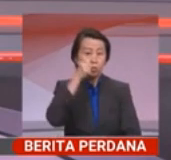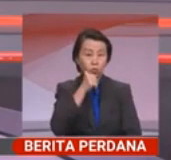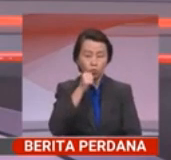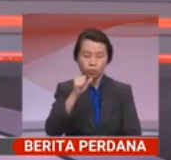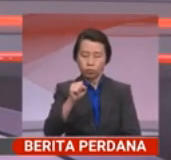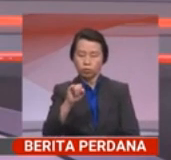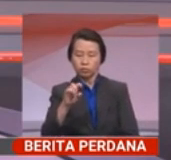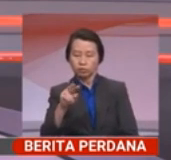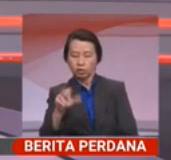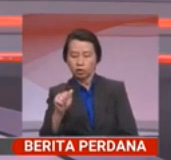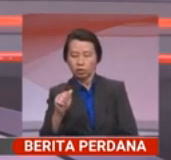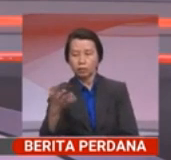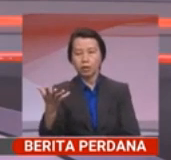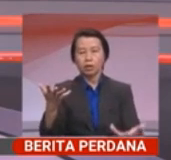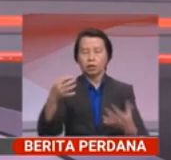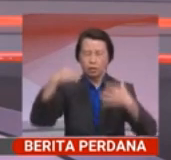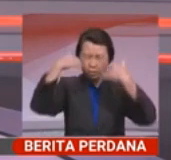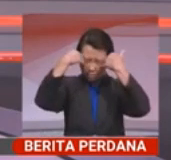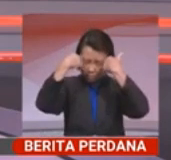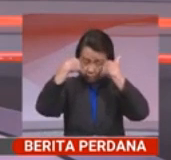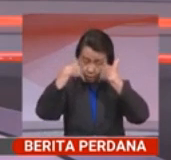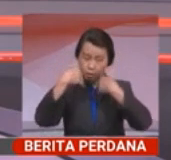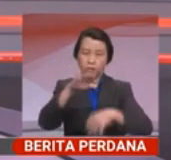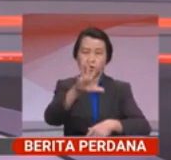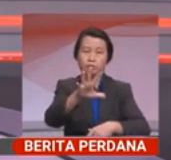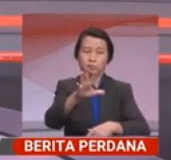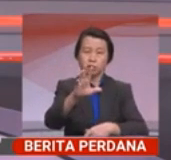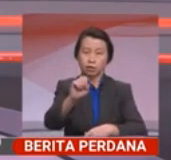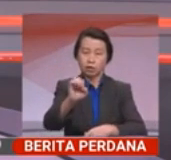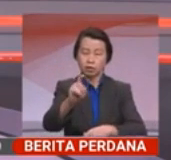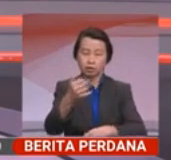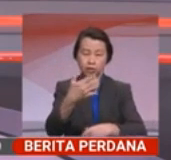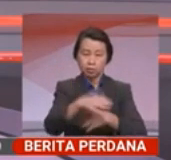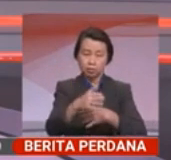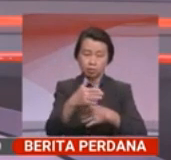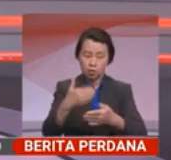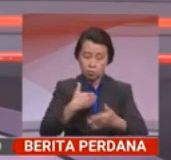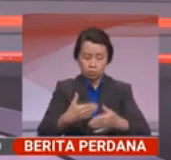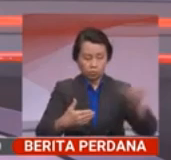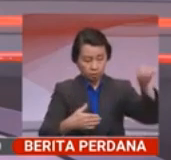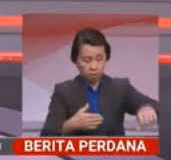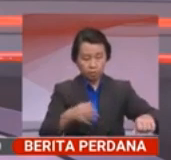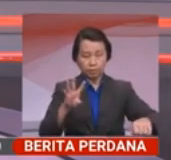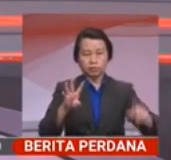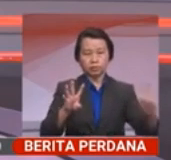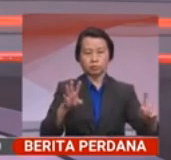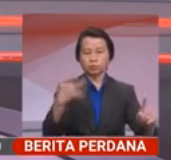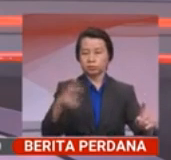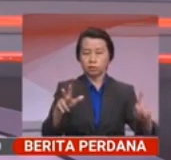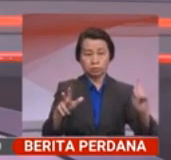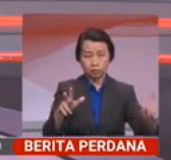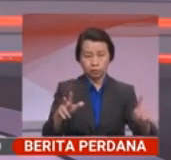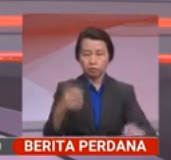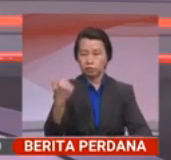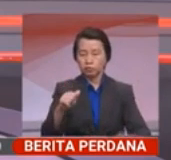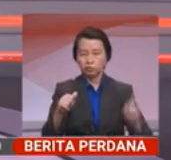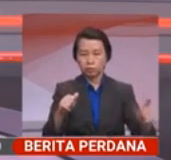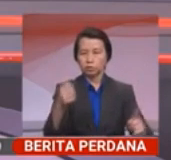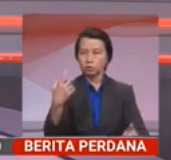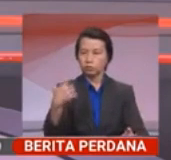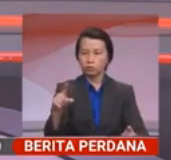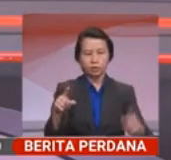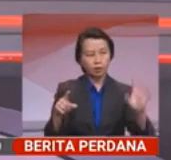Siva Sanggari terpaksa bermandi peluh bermain dalam 5 set sebelum menumpaskan Aifa Azman 4-1, 13-1, 10-12,